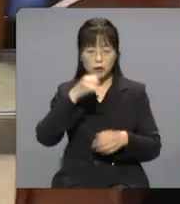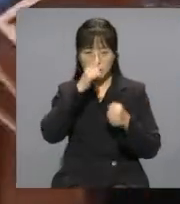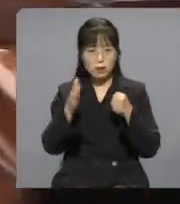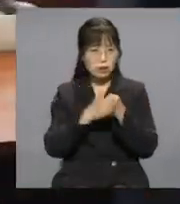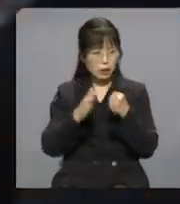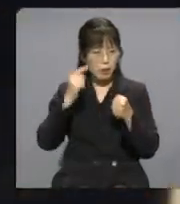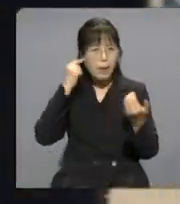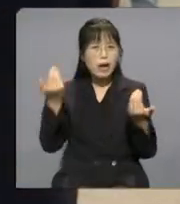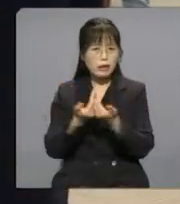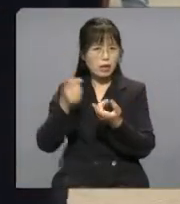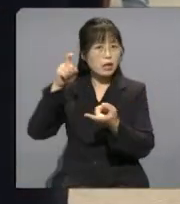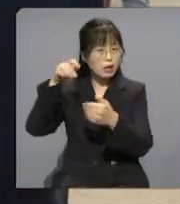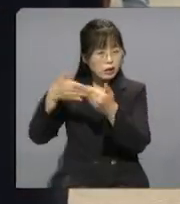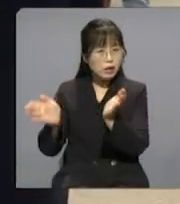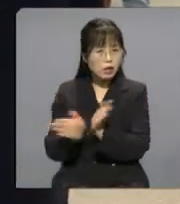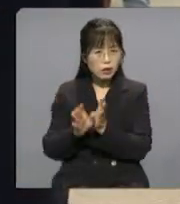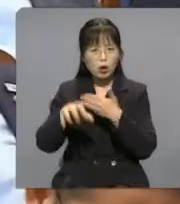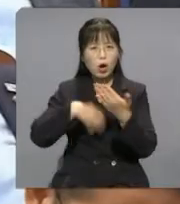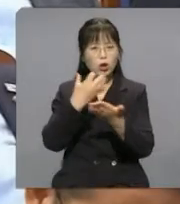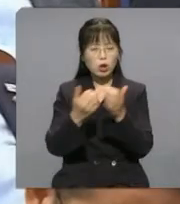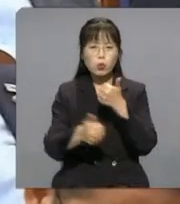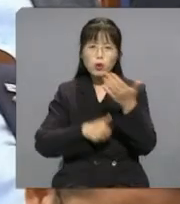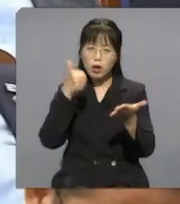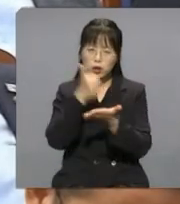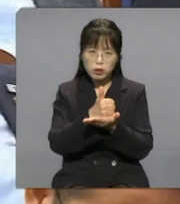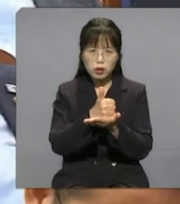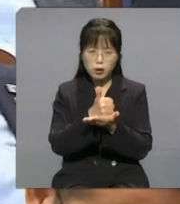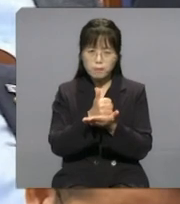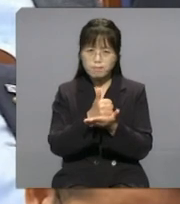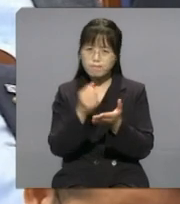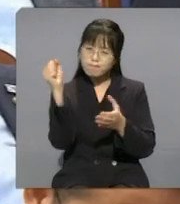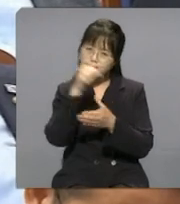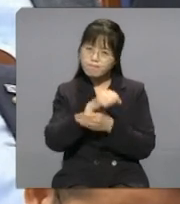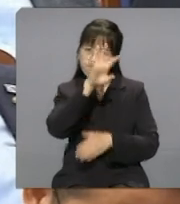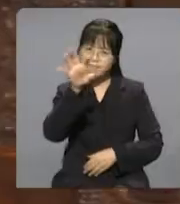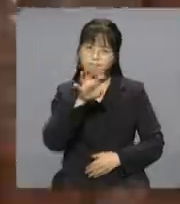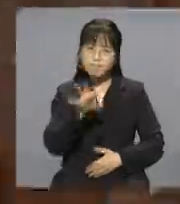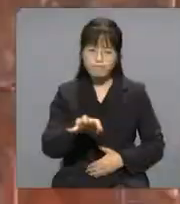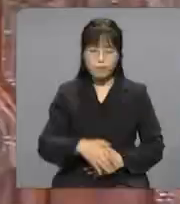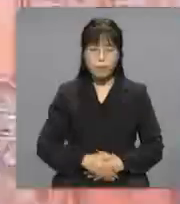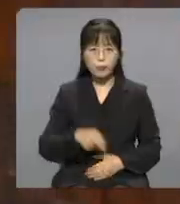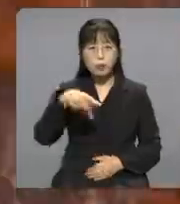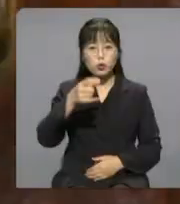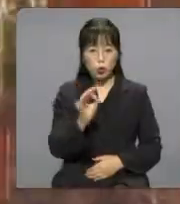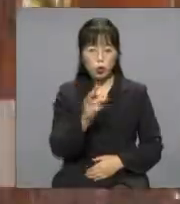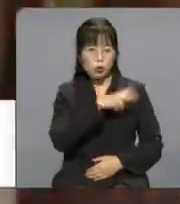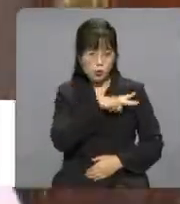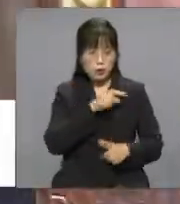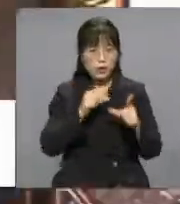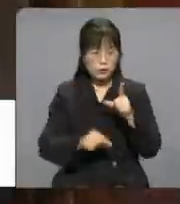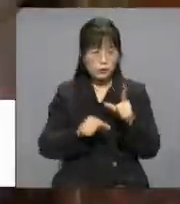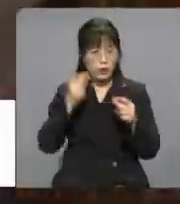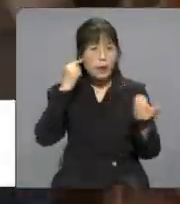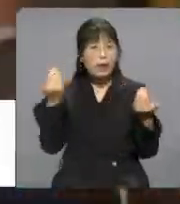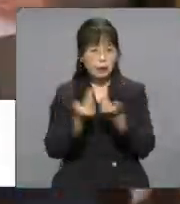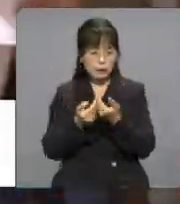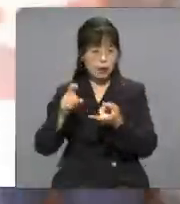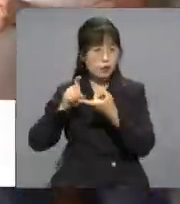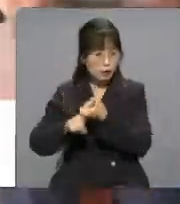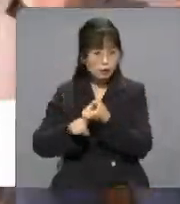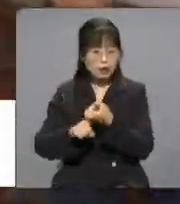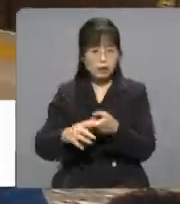비명계가 혁신위원장으로 흔쾌히 받아들일지도 의문입니다 홍영표 의원 등 일부 비명계